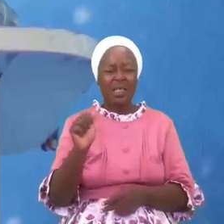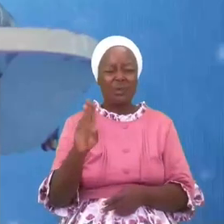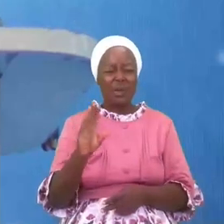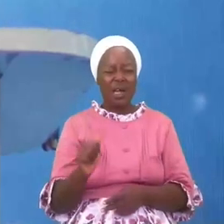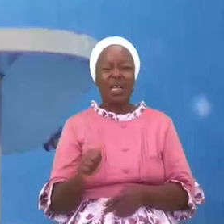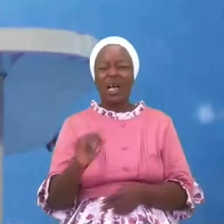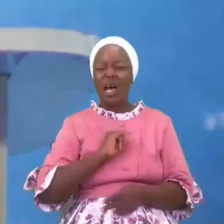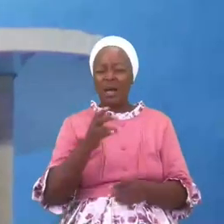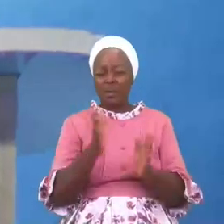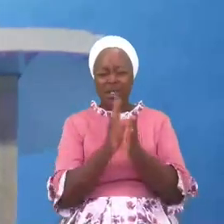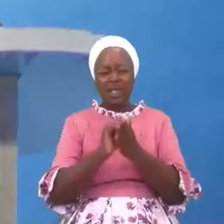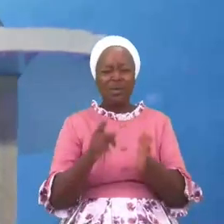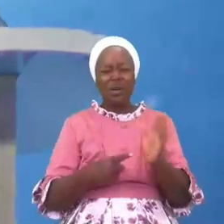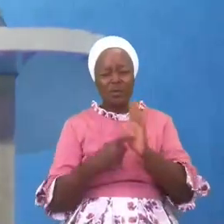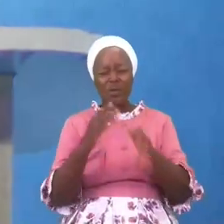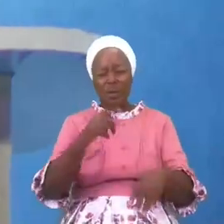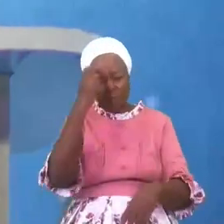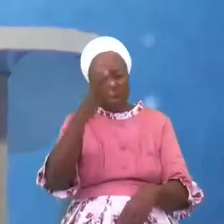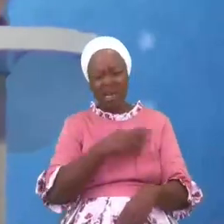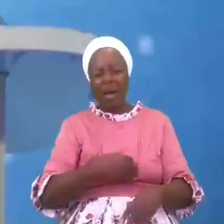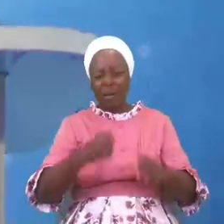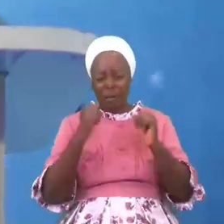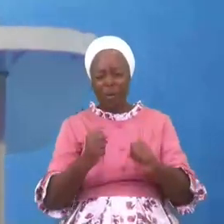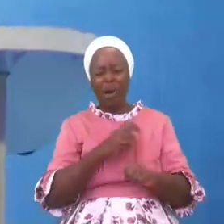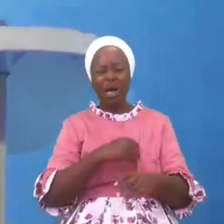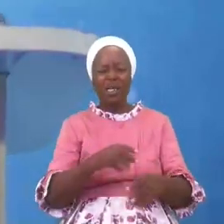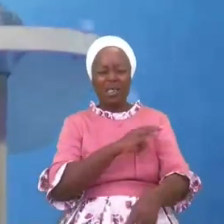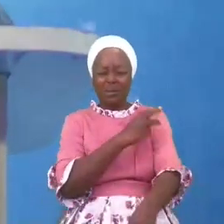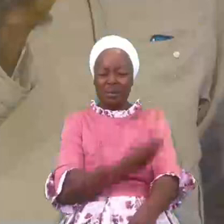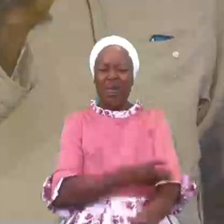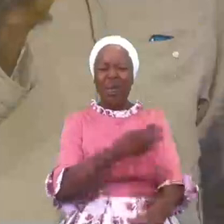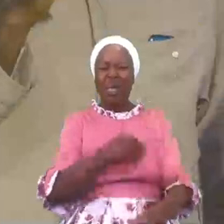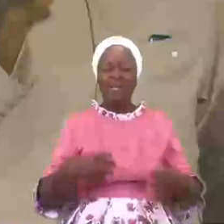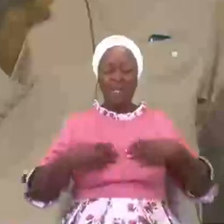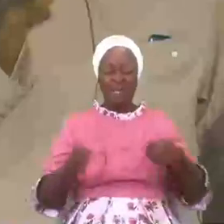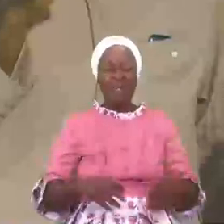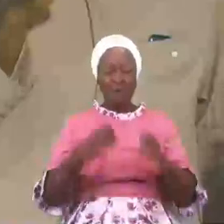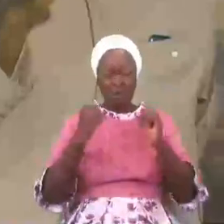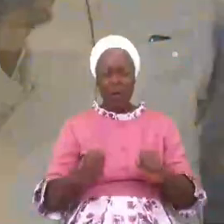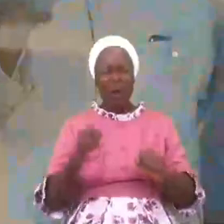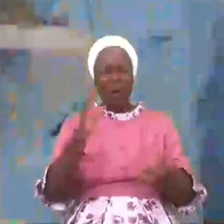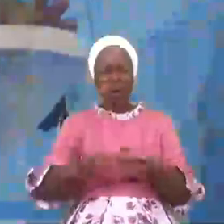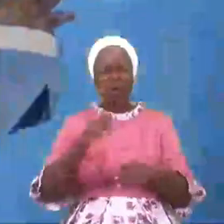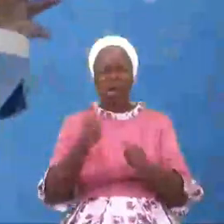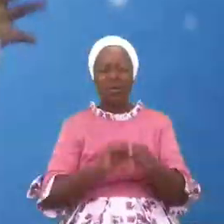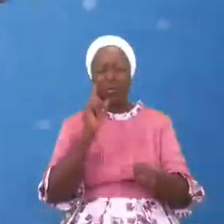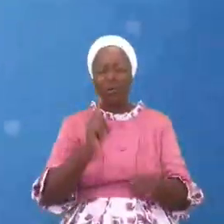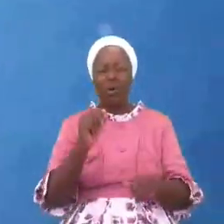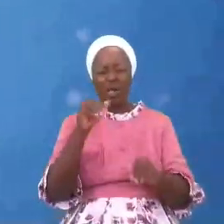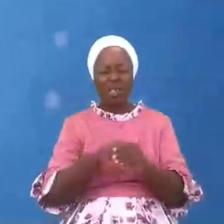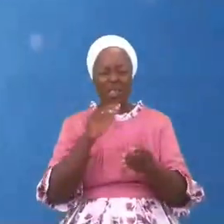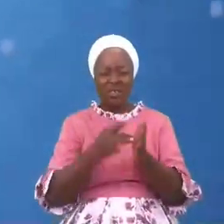prie, révèle ta puissance et ta force et ta puissance de guérison sur chacun au nom